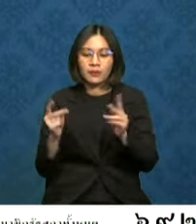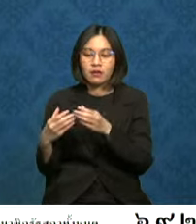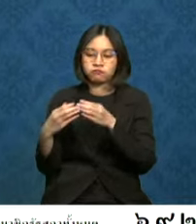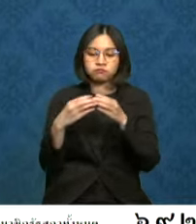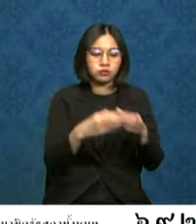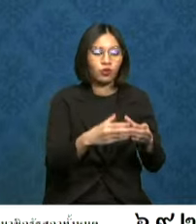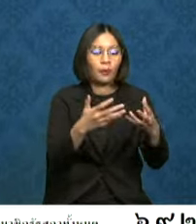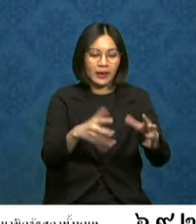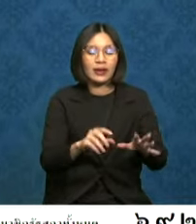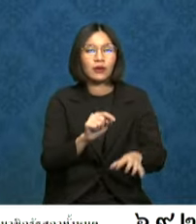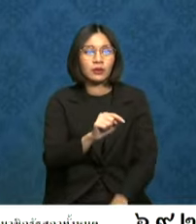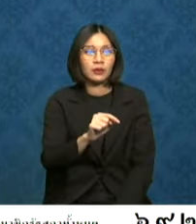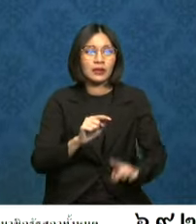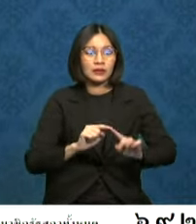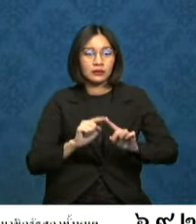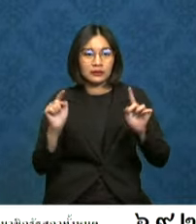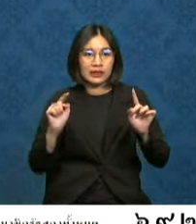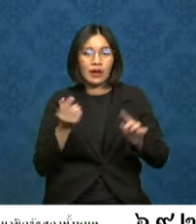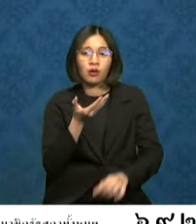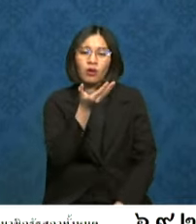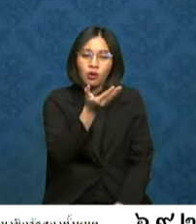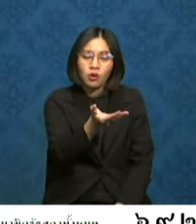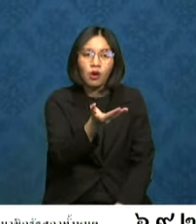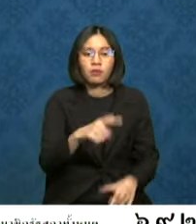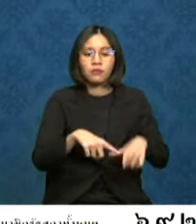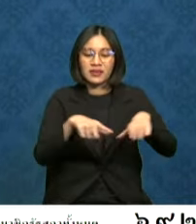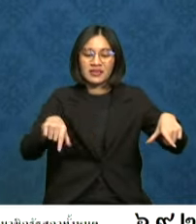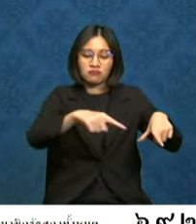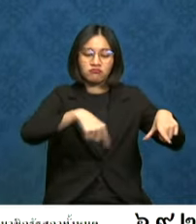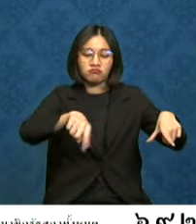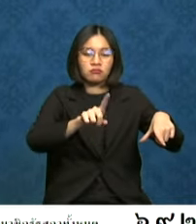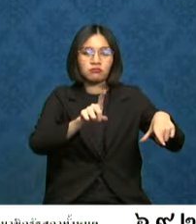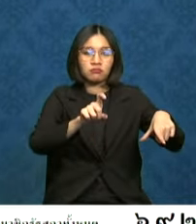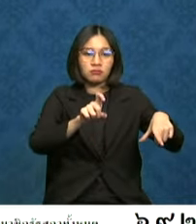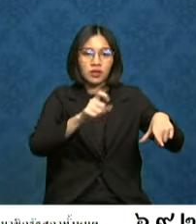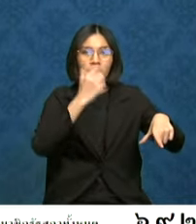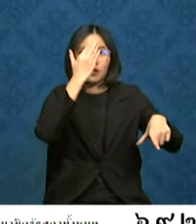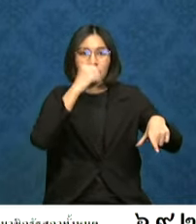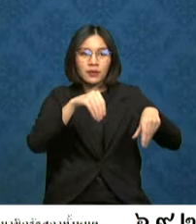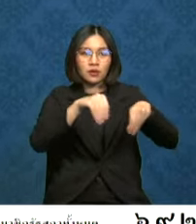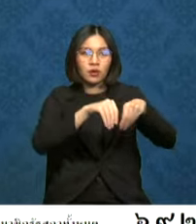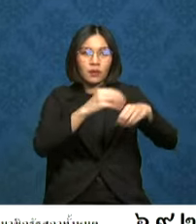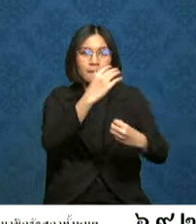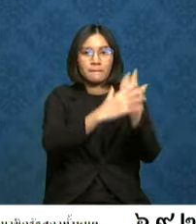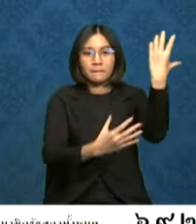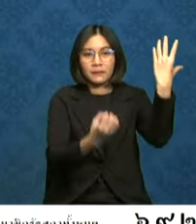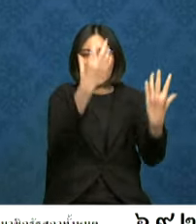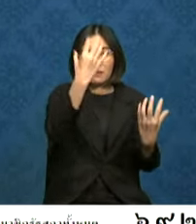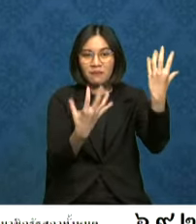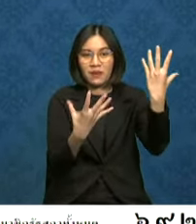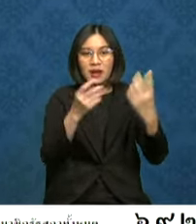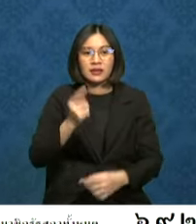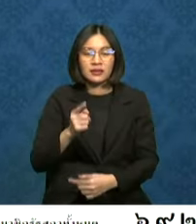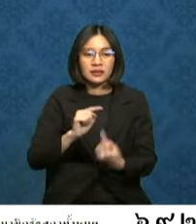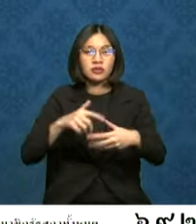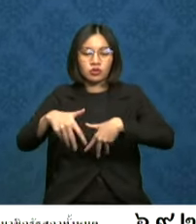ไปในพ้ที่ก็ลงแล้วครับแต่ก็ยไม่สามารถขออนุญาตเข้าใช้พื้นที่ได้เป็ติพ้นที่ป่าเสื่อมโซงครัทั้งที่จิ ๆ